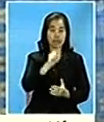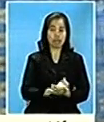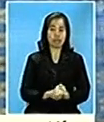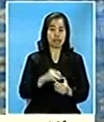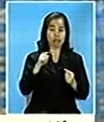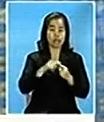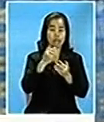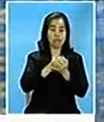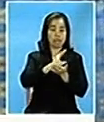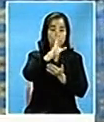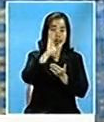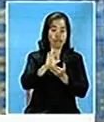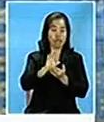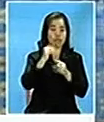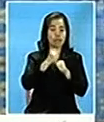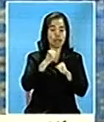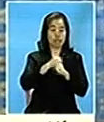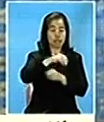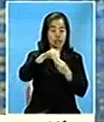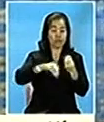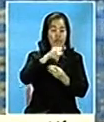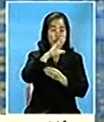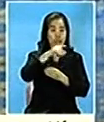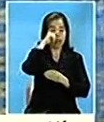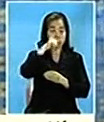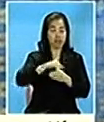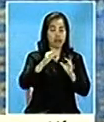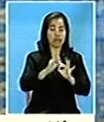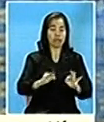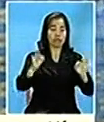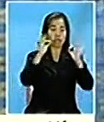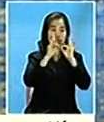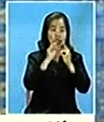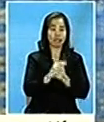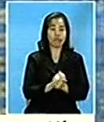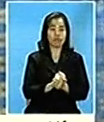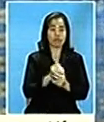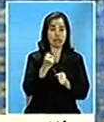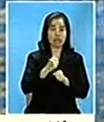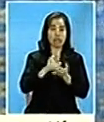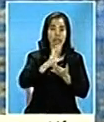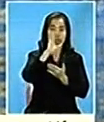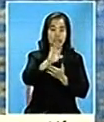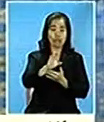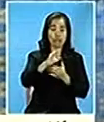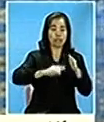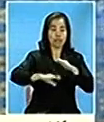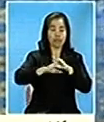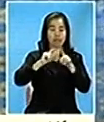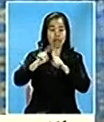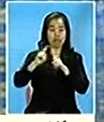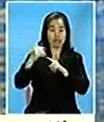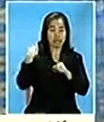การลงทุนโครงสร้างพื้นฐานของประเทศไทยนั้นเป็นสิ่งจำเป็นเราไม่ได้ลงทุนโครงสร้างพื้นฐานมาช้านานแล้